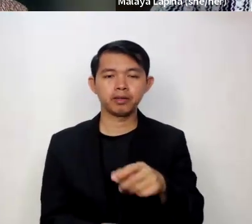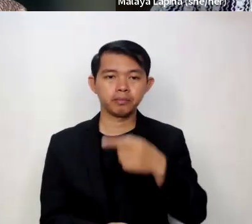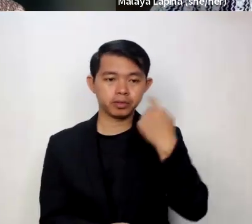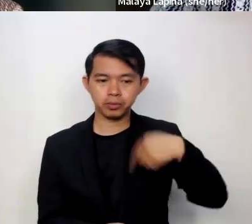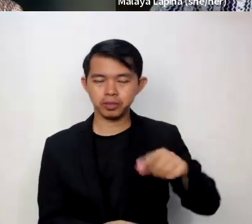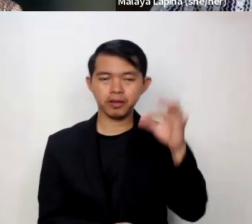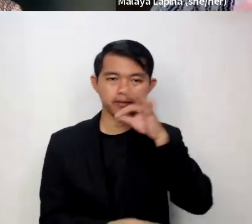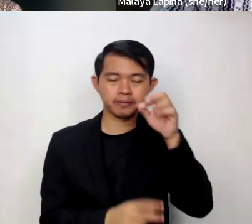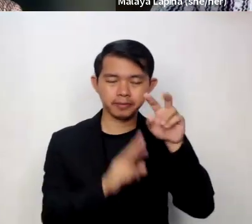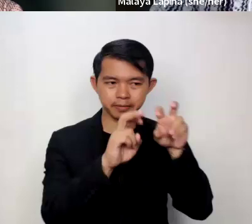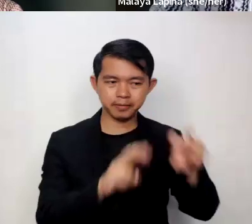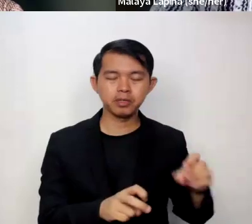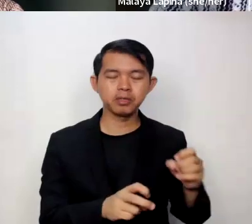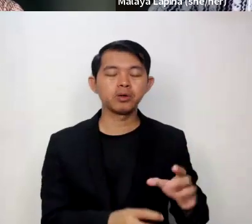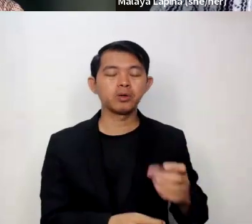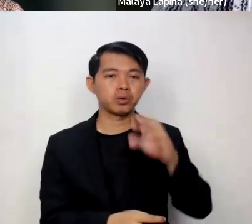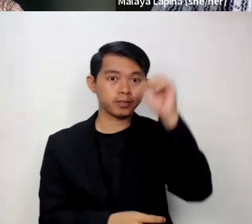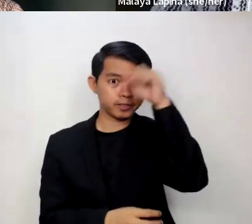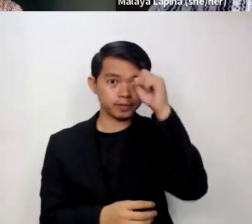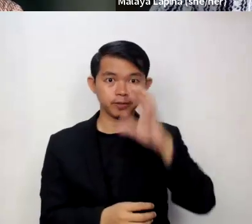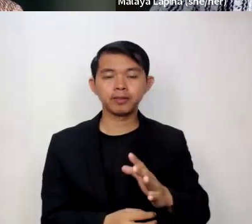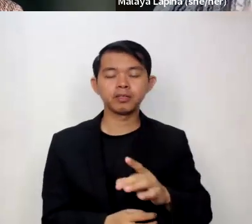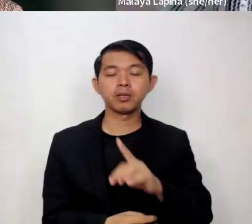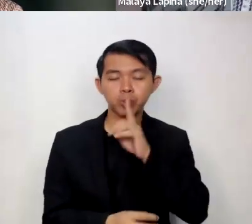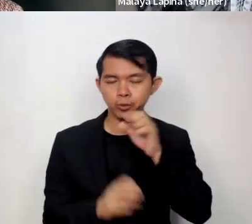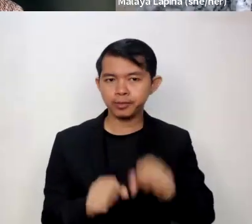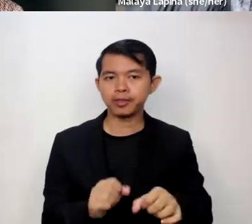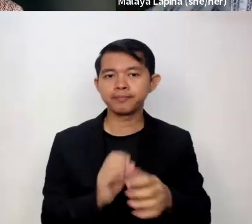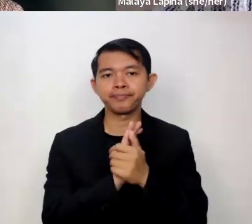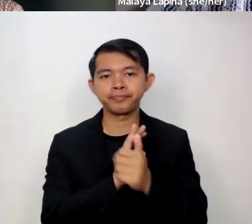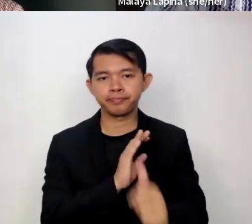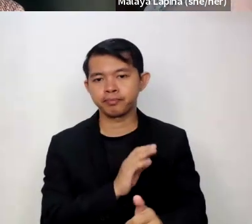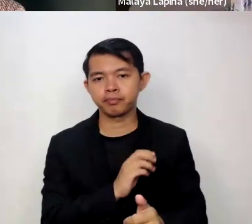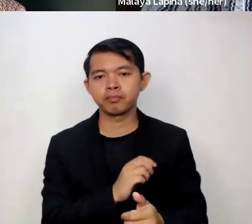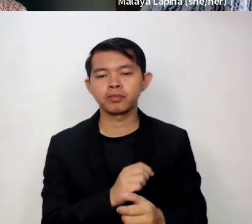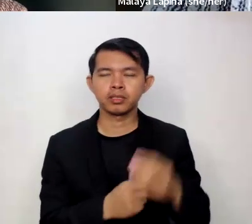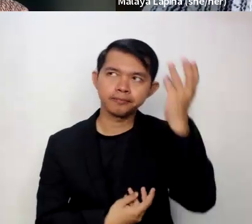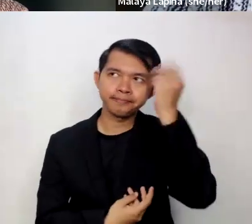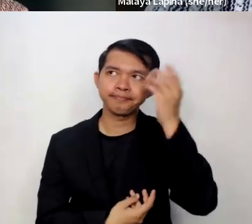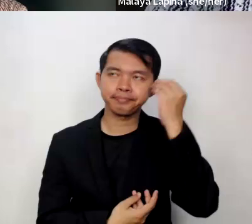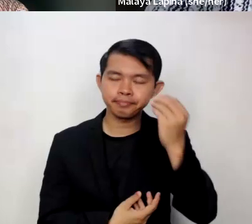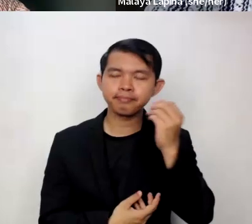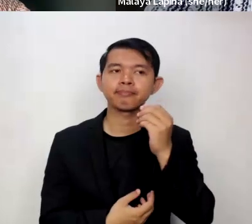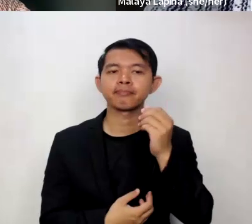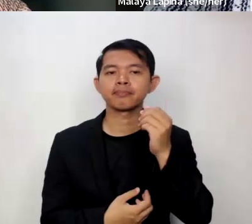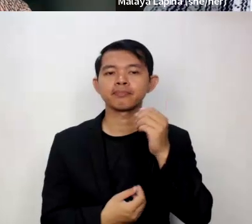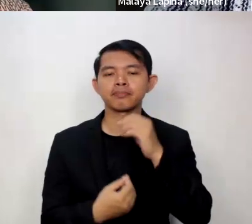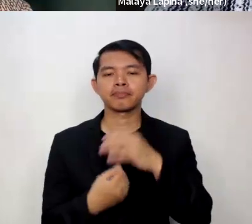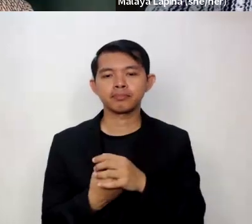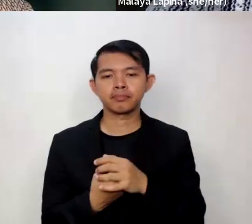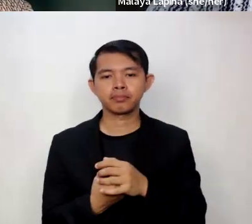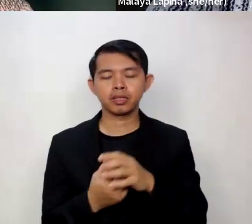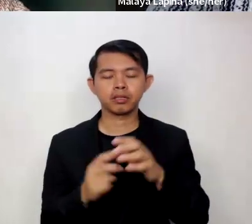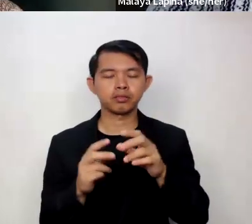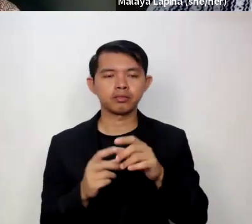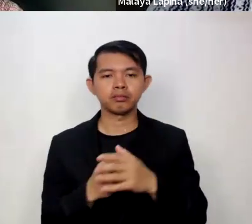researchers or academic scholars no, are capable no, of parang thinking, theorizing this kind of topics.